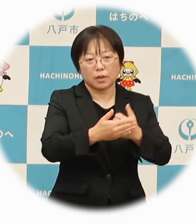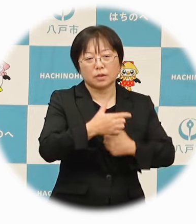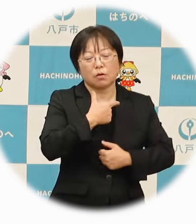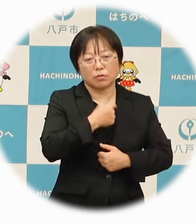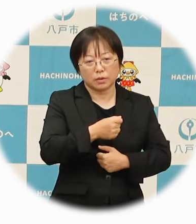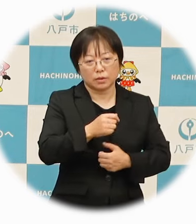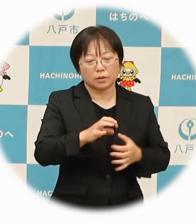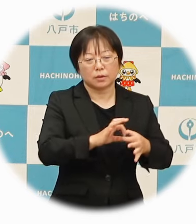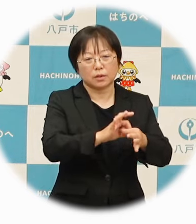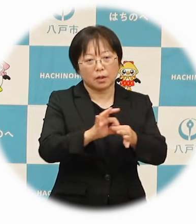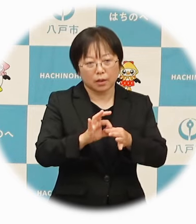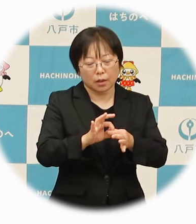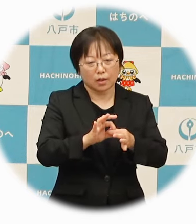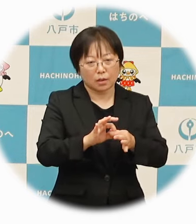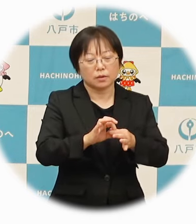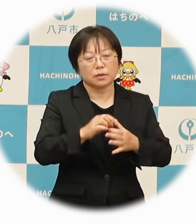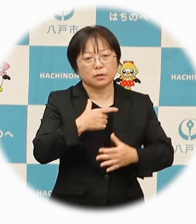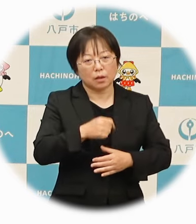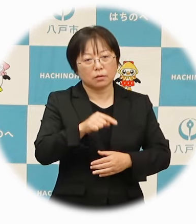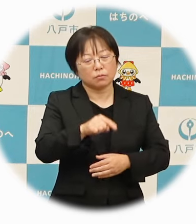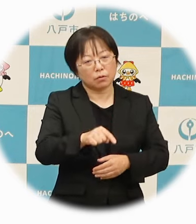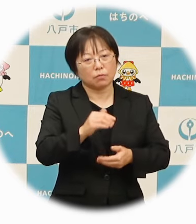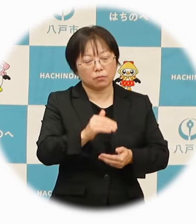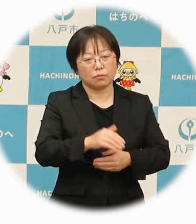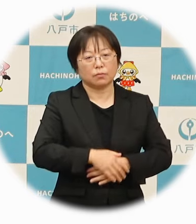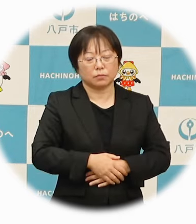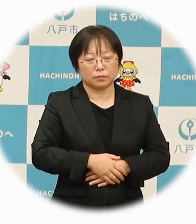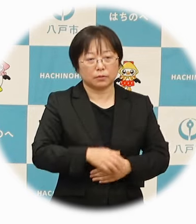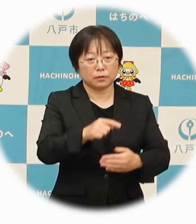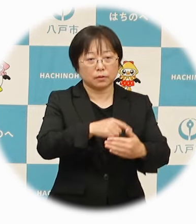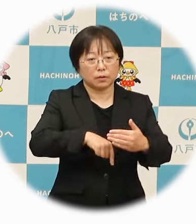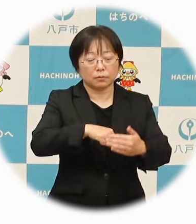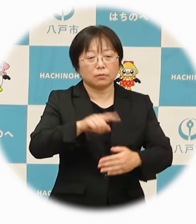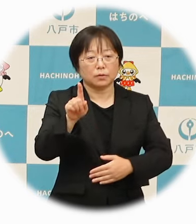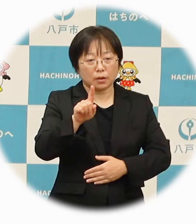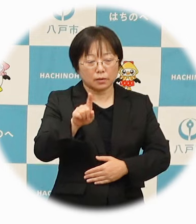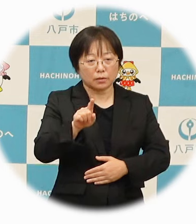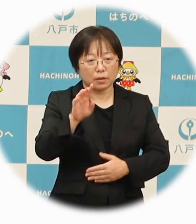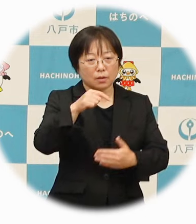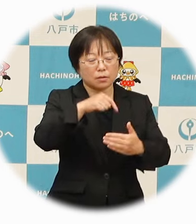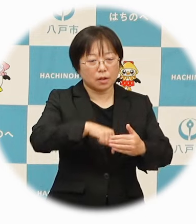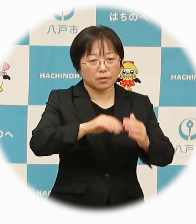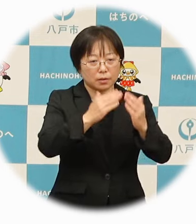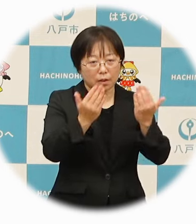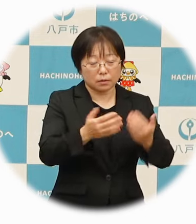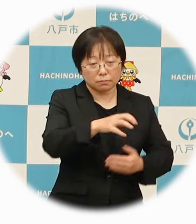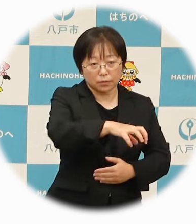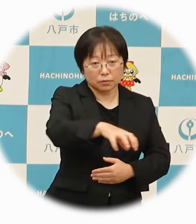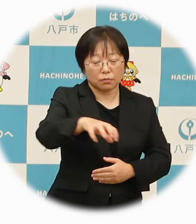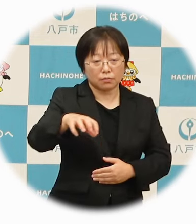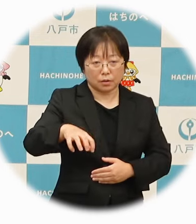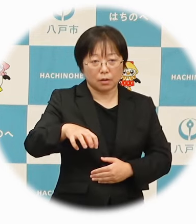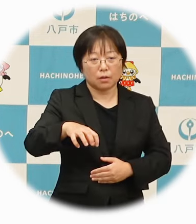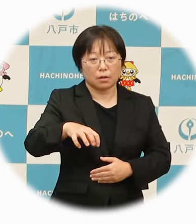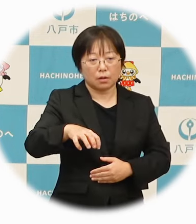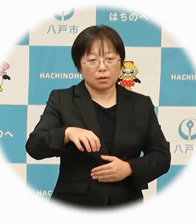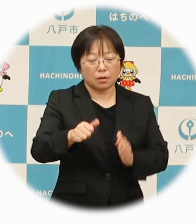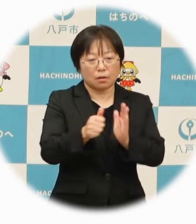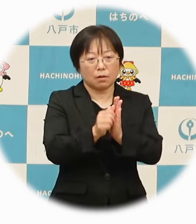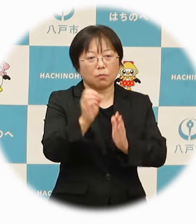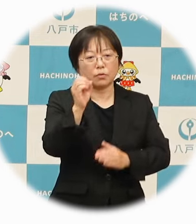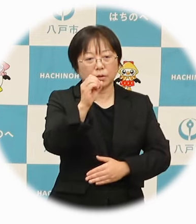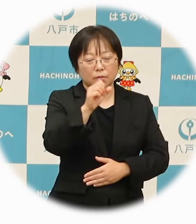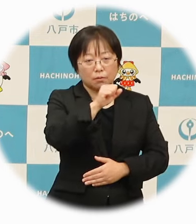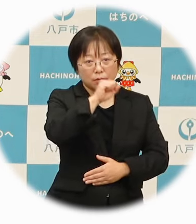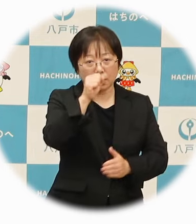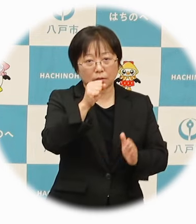携についてであります。内容といたしましては県内全域におけるカーボンニュートラルの達